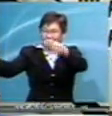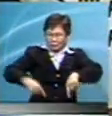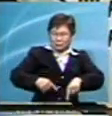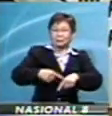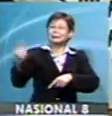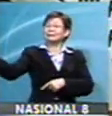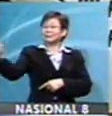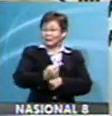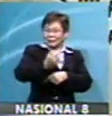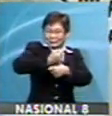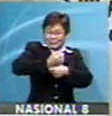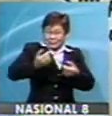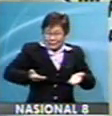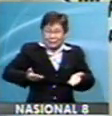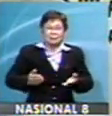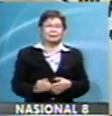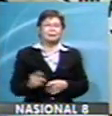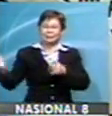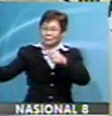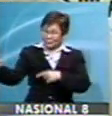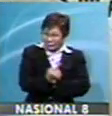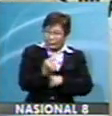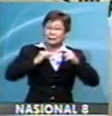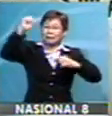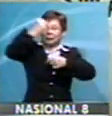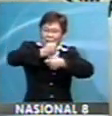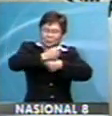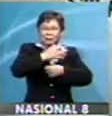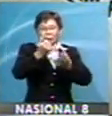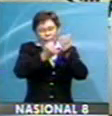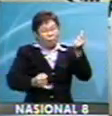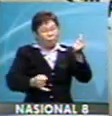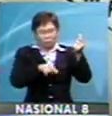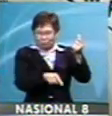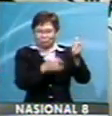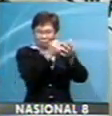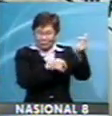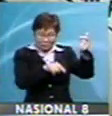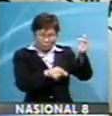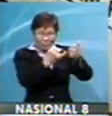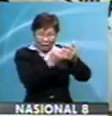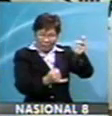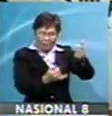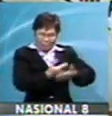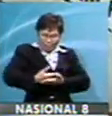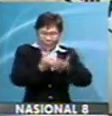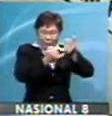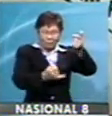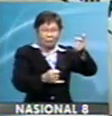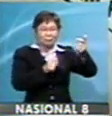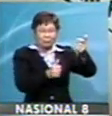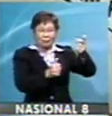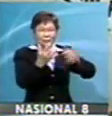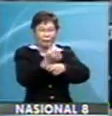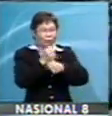bekerja dia datang ke Sabah untuk bekerja melahirkan anak tidak semesti anak tu akan anak tu automatik akan